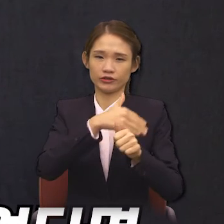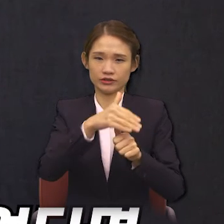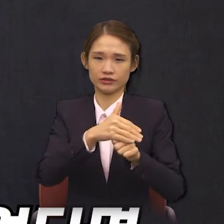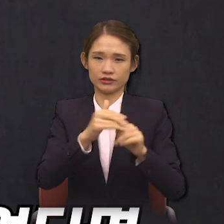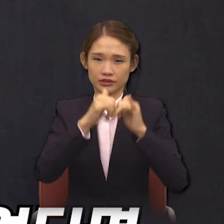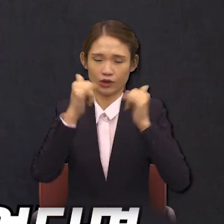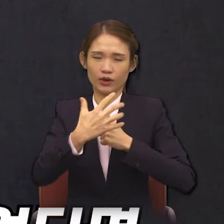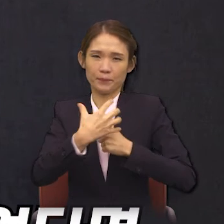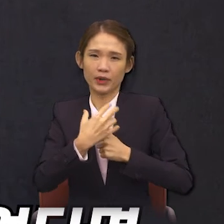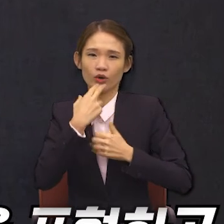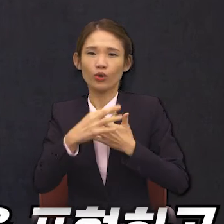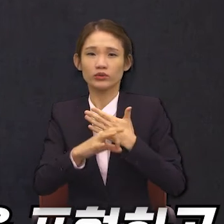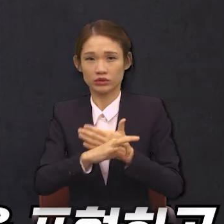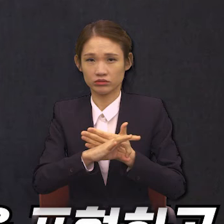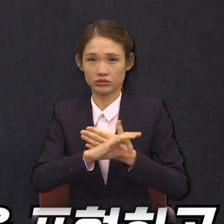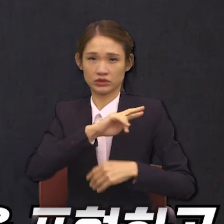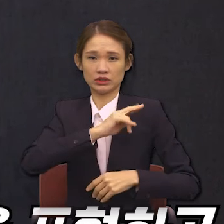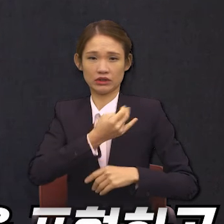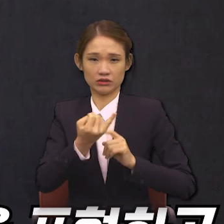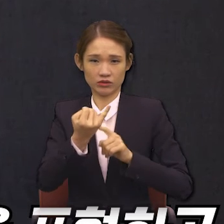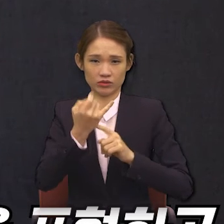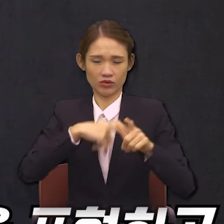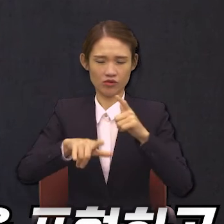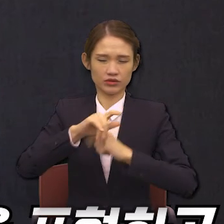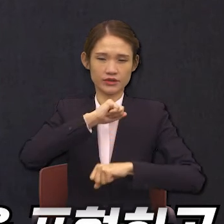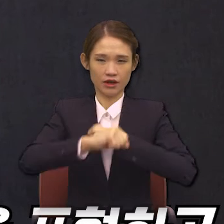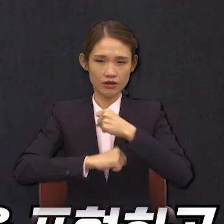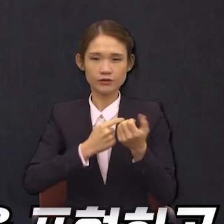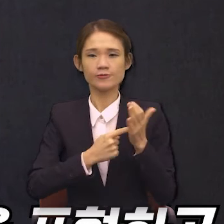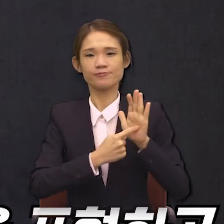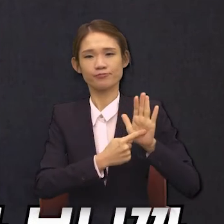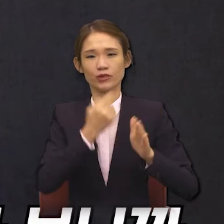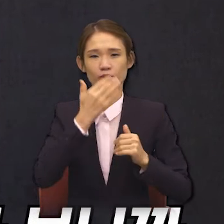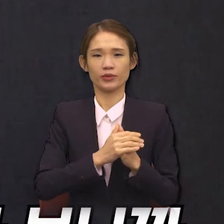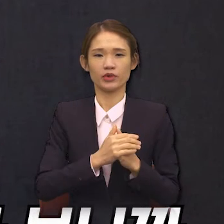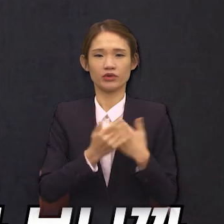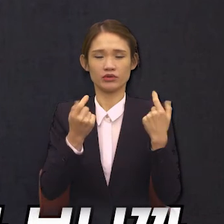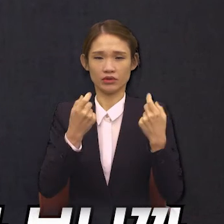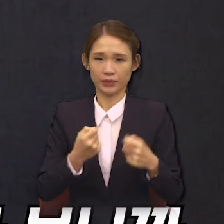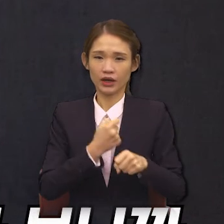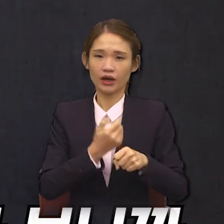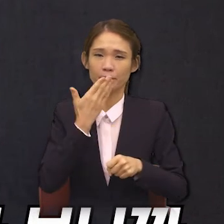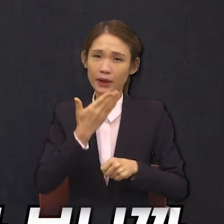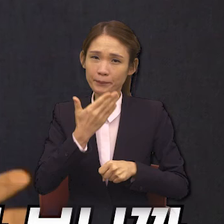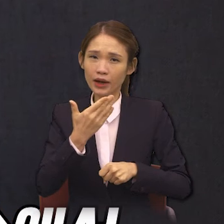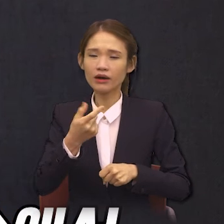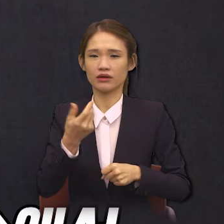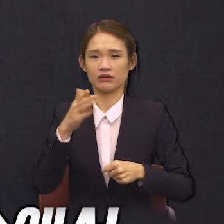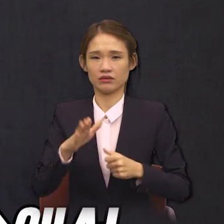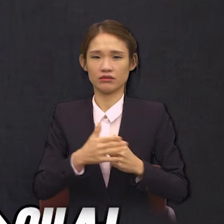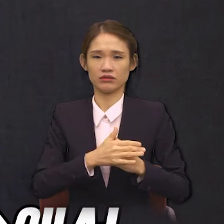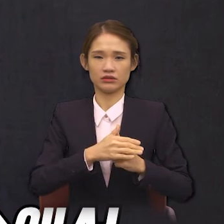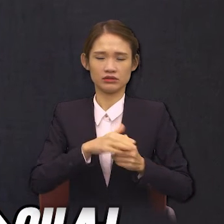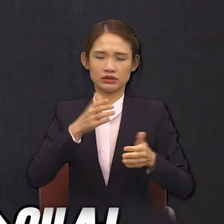사회적인 압박이 없다면 트랜스젠더를 좀 더 자유롭게 자신을 표현하고 이렇게 할 텐데 그러지 못하다 보니까 이